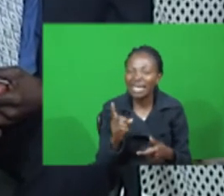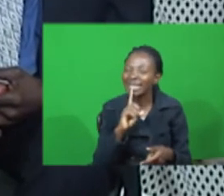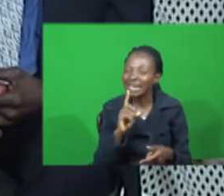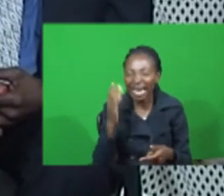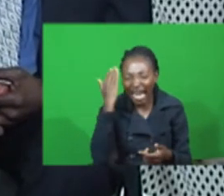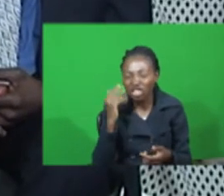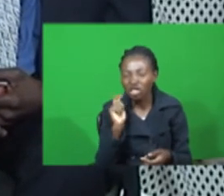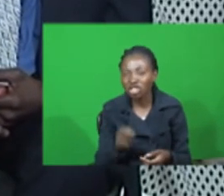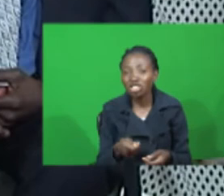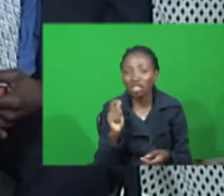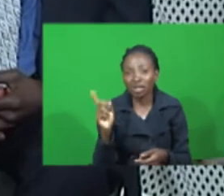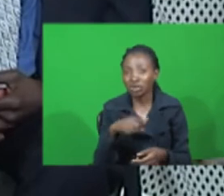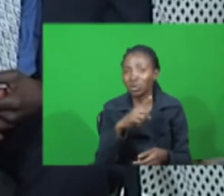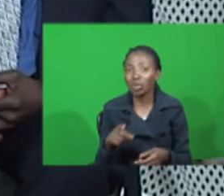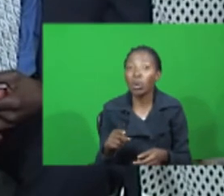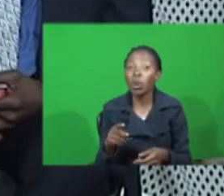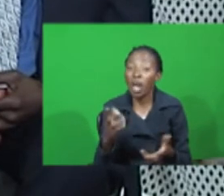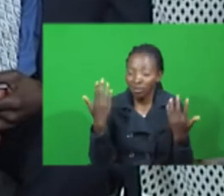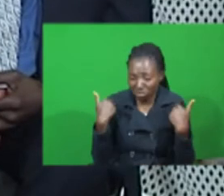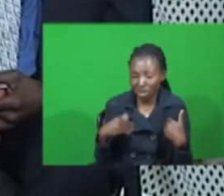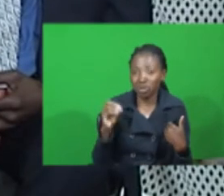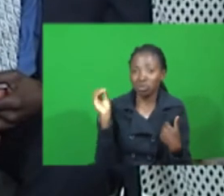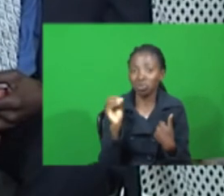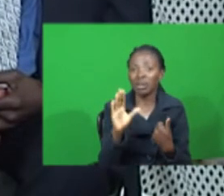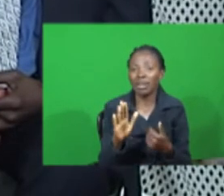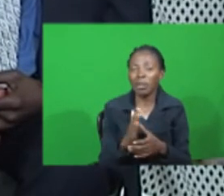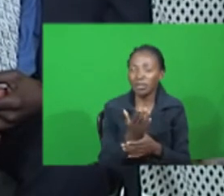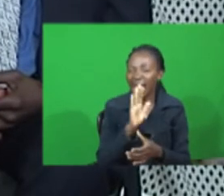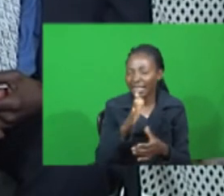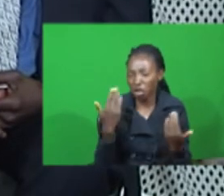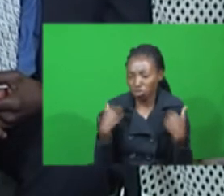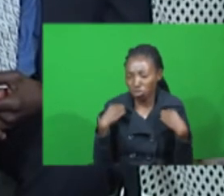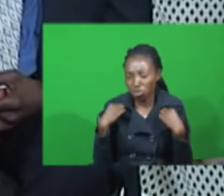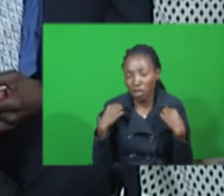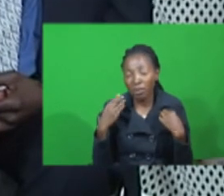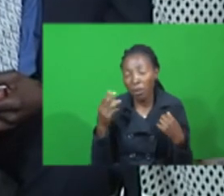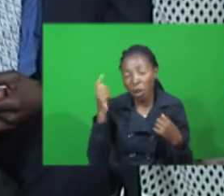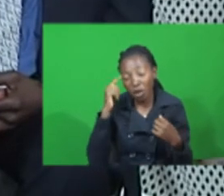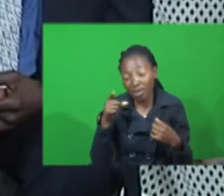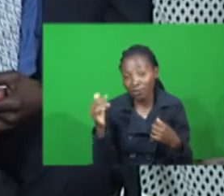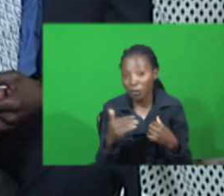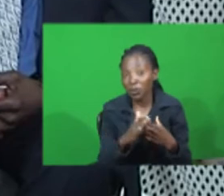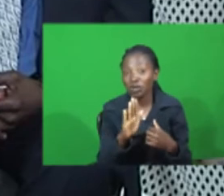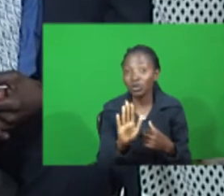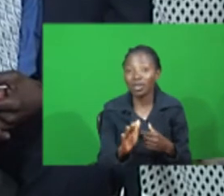pfekai zvakanaka kune dressing inotozikanwa nzi iyi inoitwa nepfambi hanzi saka Judha paakatsaukirapo